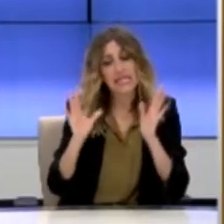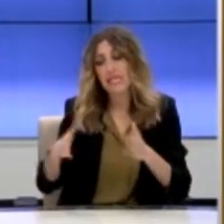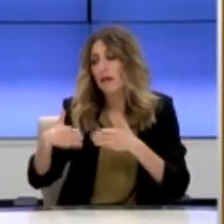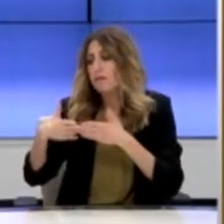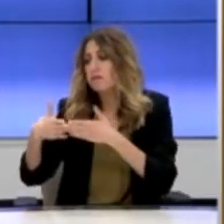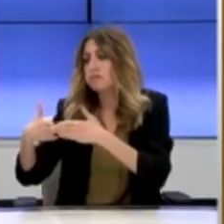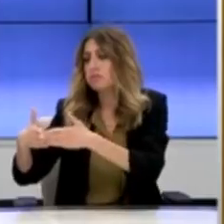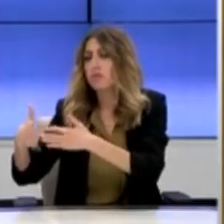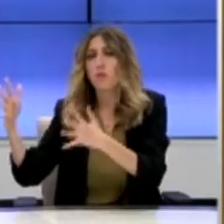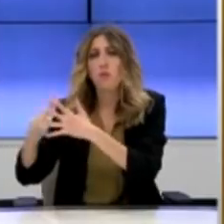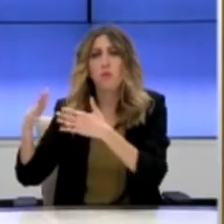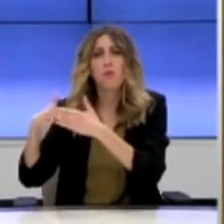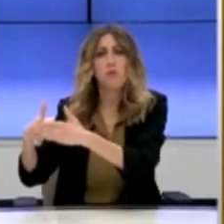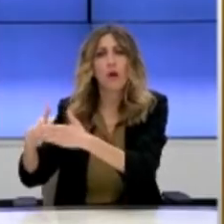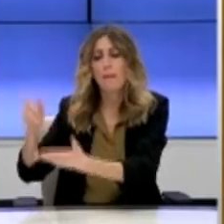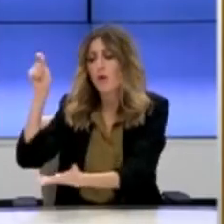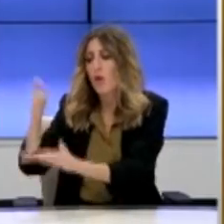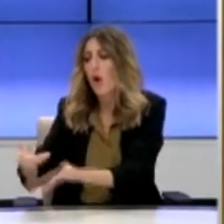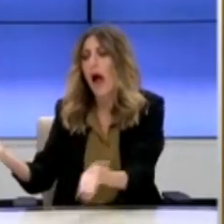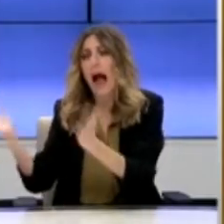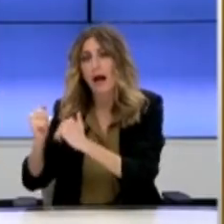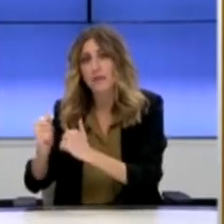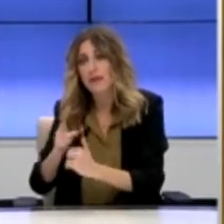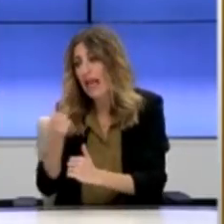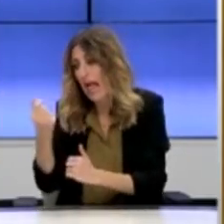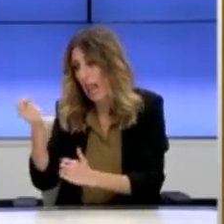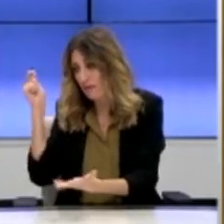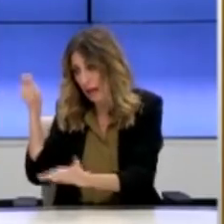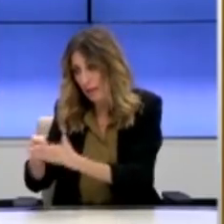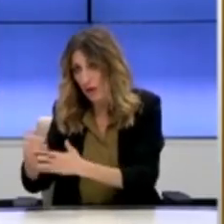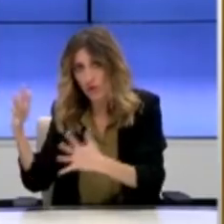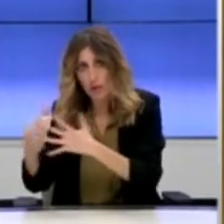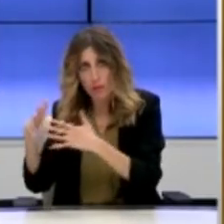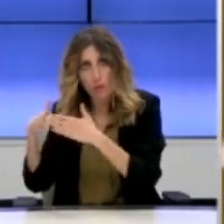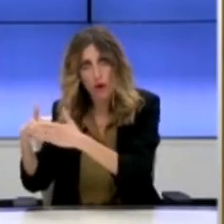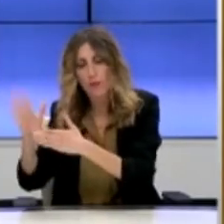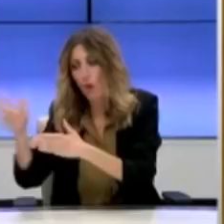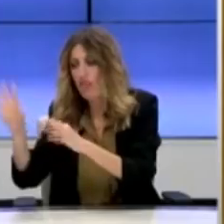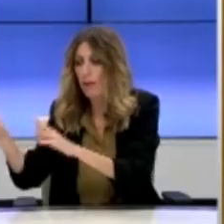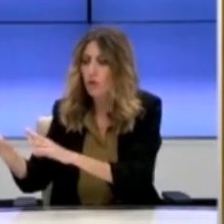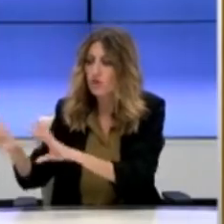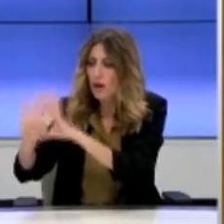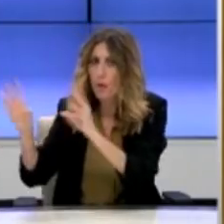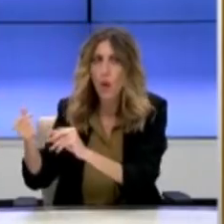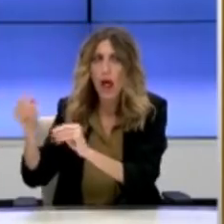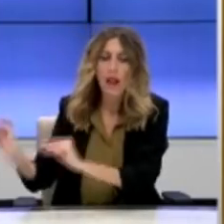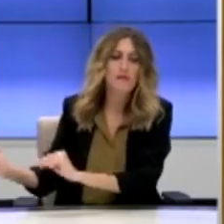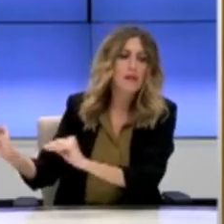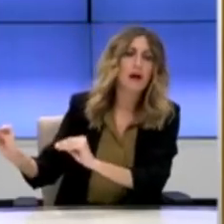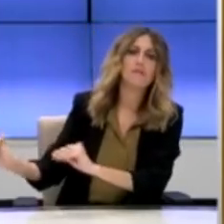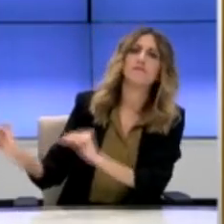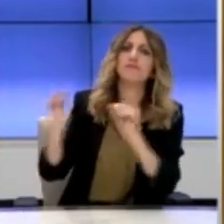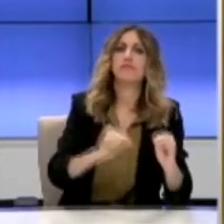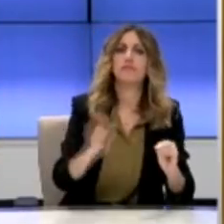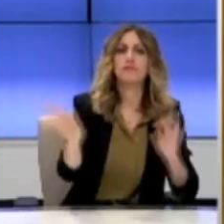να πληρωθούν αδρά από τον ελληνικό λαό εν μέσω πανδημίας. Δυστυχώς σχεδόν όλα τα υπόλοιπα κόμματα